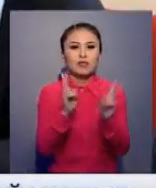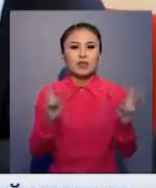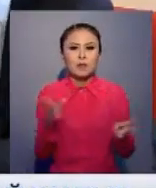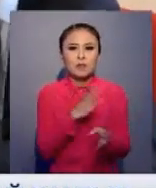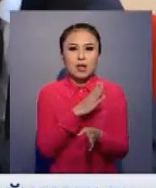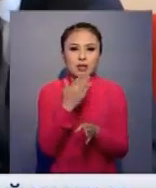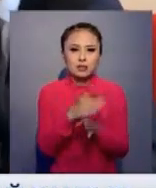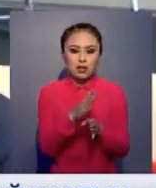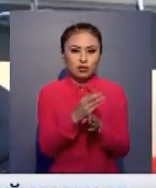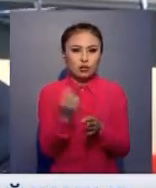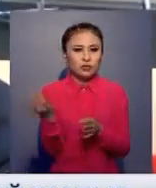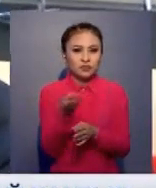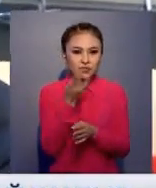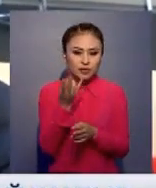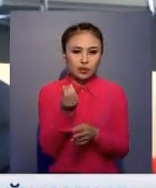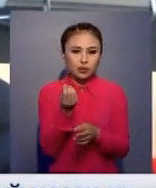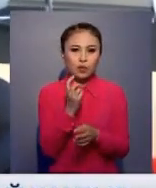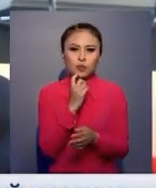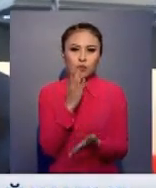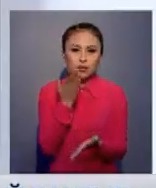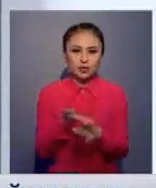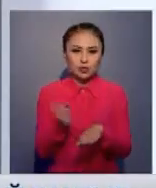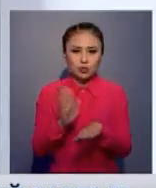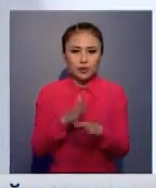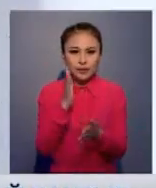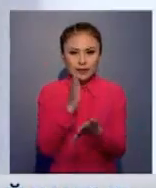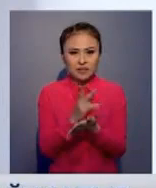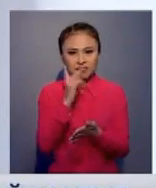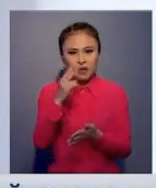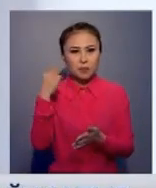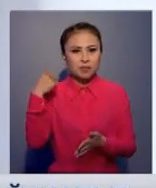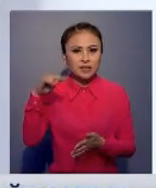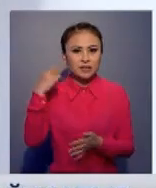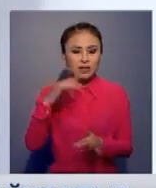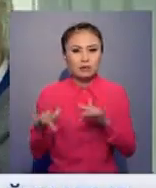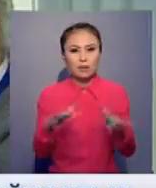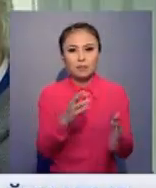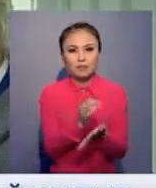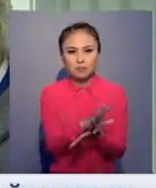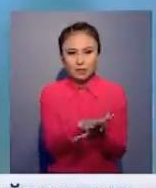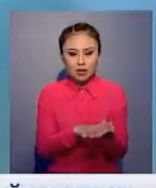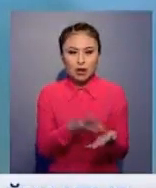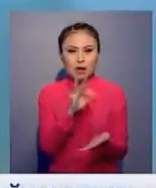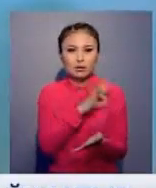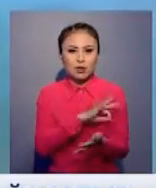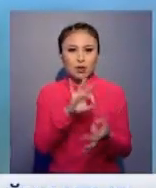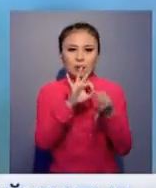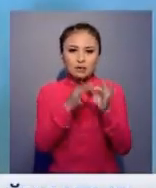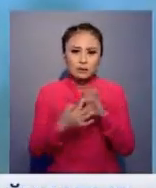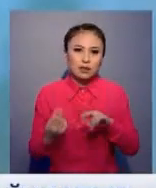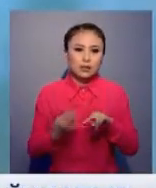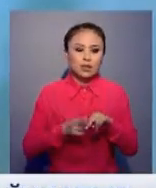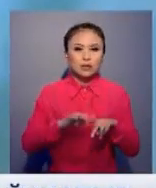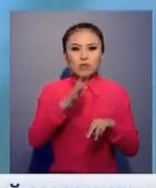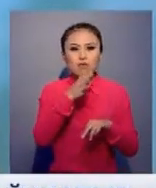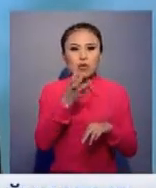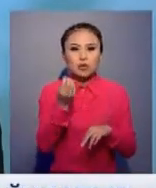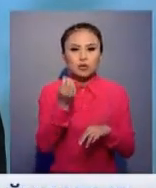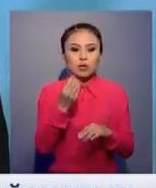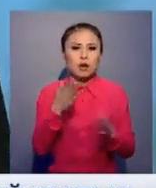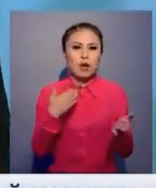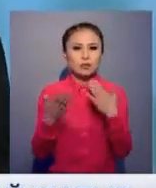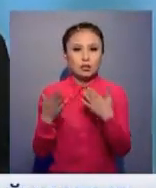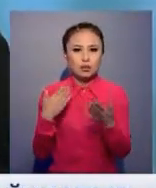кезеңін өткіздім. Әлі де қиындықтар бар дегенмен екі президенттің осы істі жалғастыруға ниетті екеніне және алдағы айларда